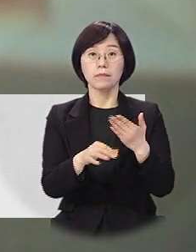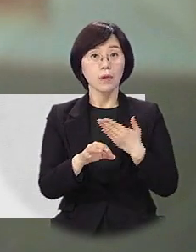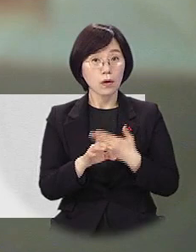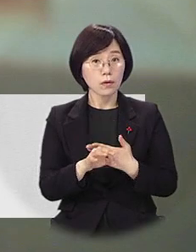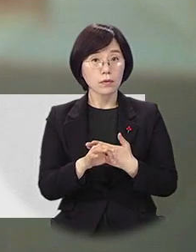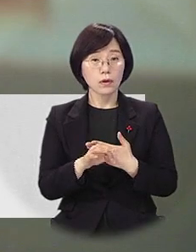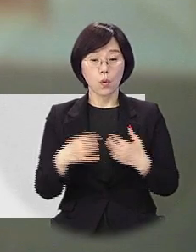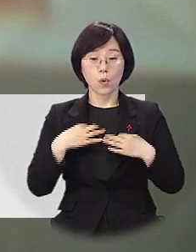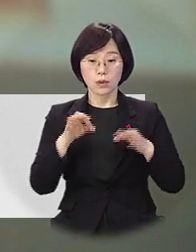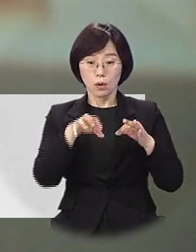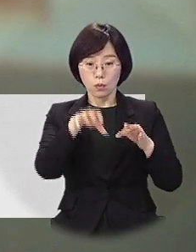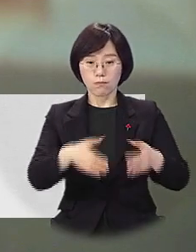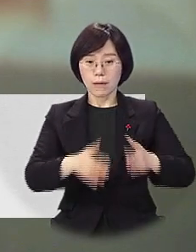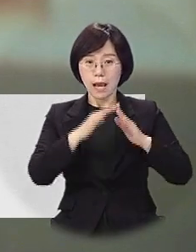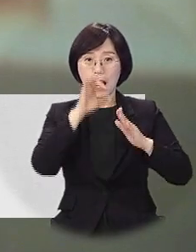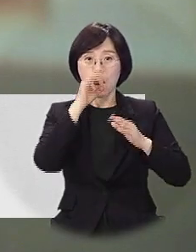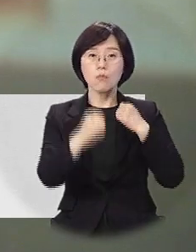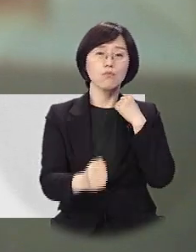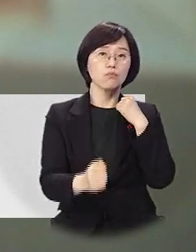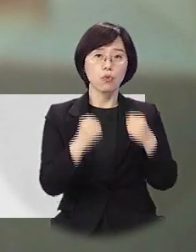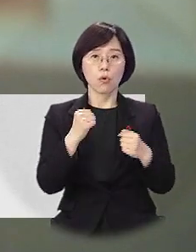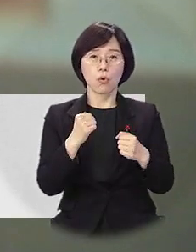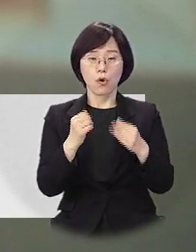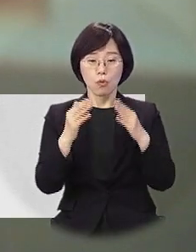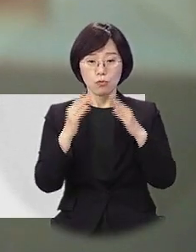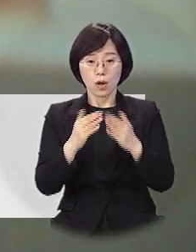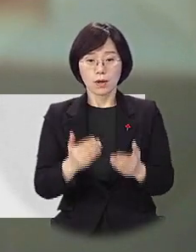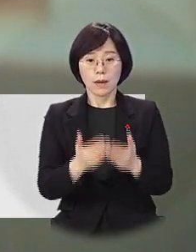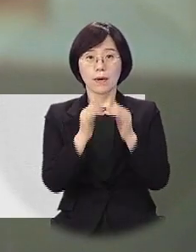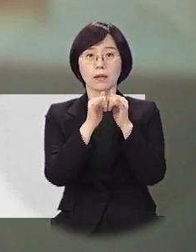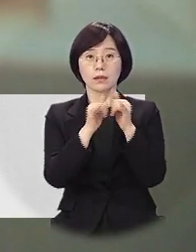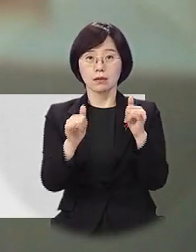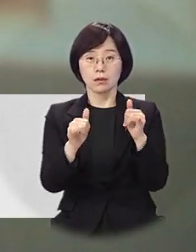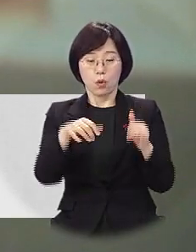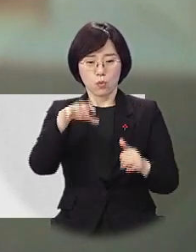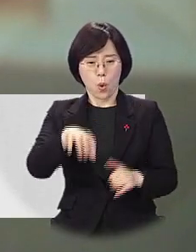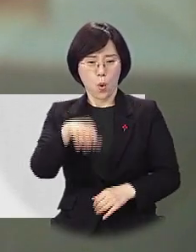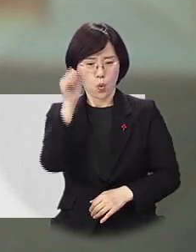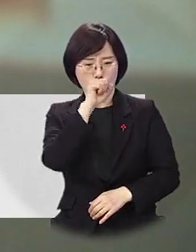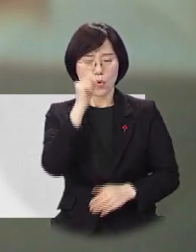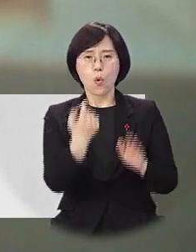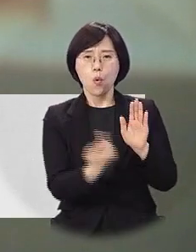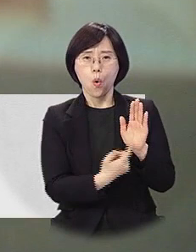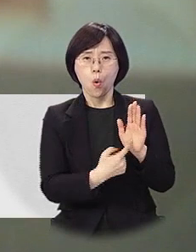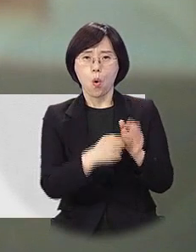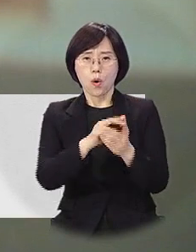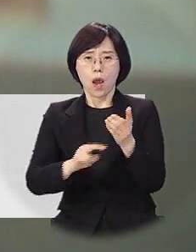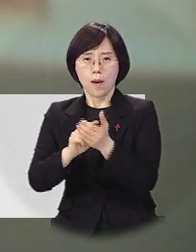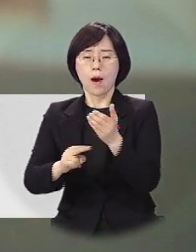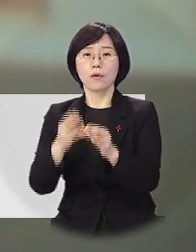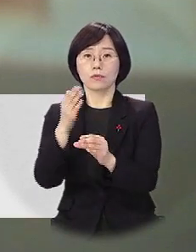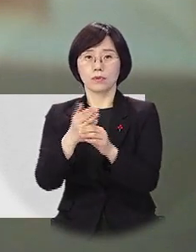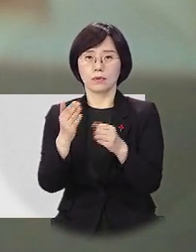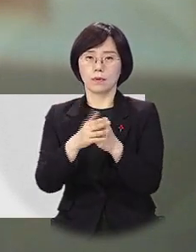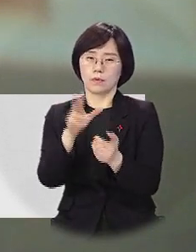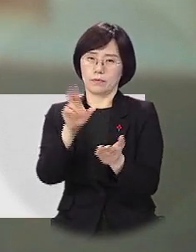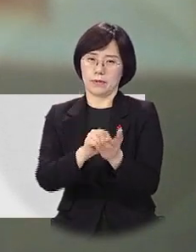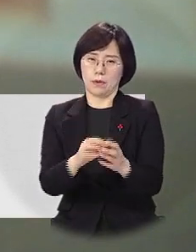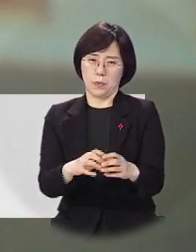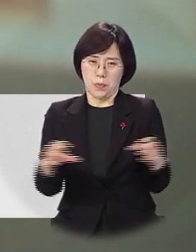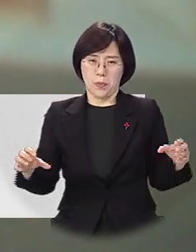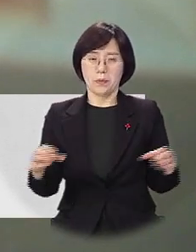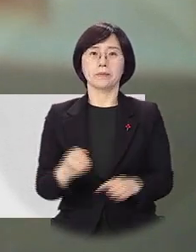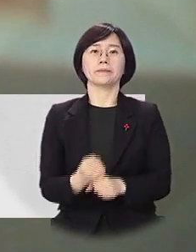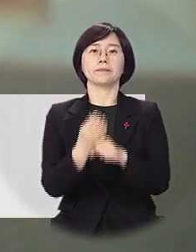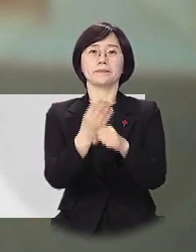되면 아울렛이 들어설 수 없는데도 부동산 개발업자들은 입지 프리미엄을 홍보하며 분양에 나서고 있어 논란이 커지고